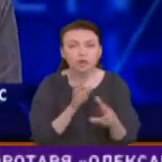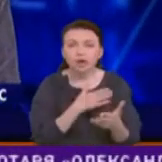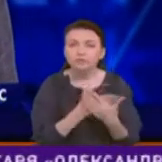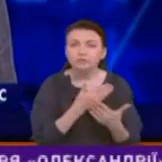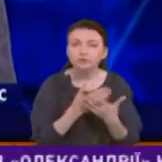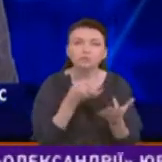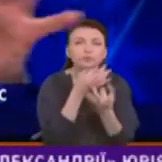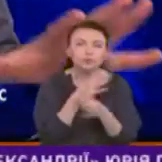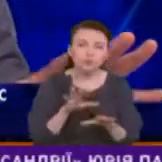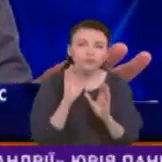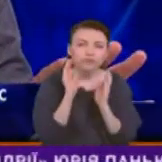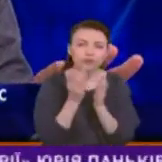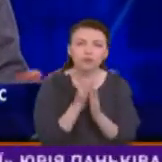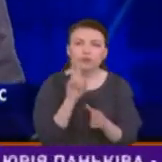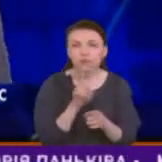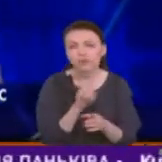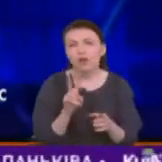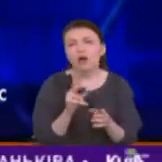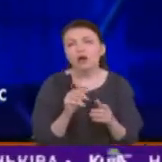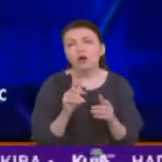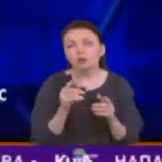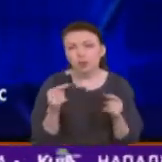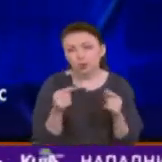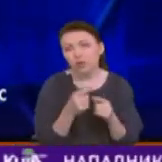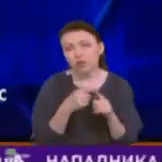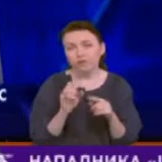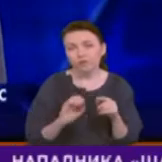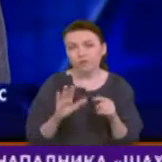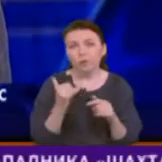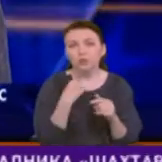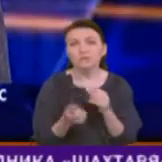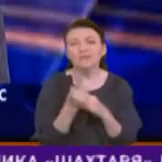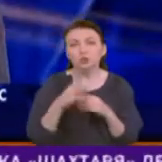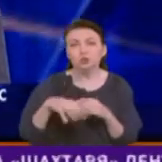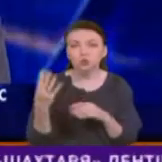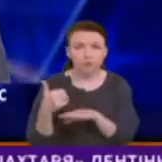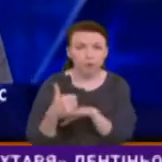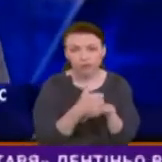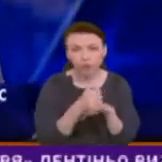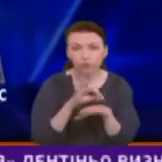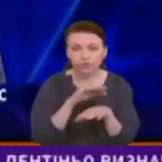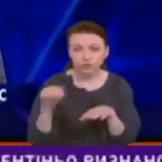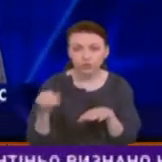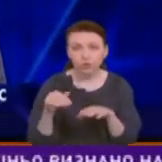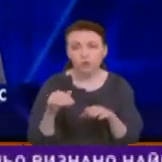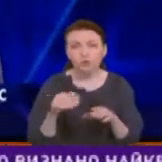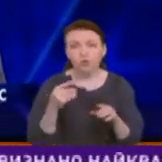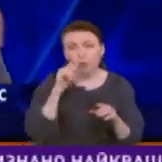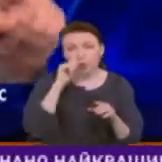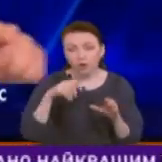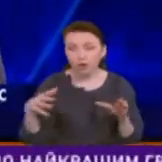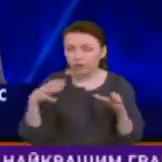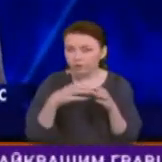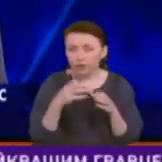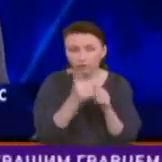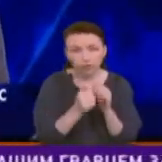будь-якої автокефальної церкви, зокрема в Європі. І тому, коли у нас з'явилося 44 парафії офіційно в екзархаті українському, в